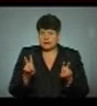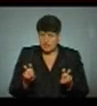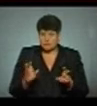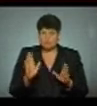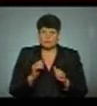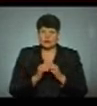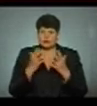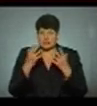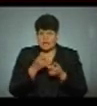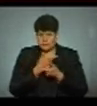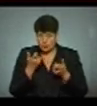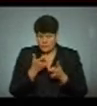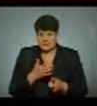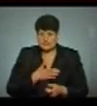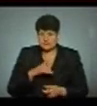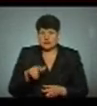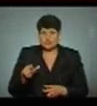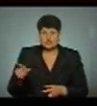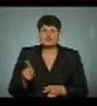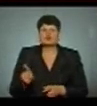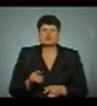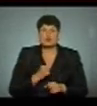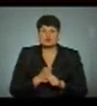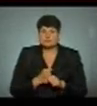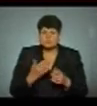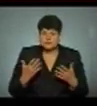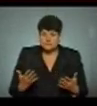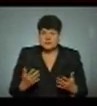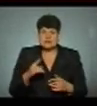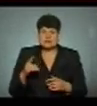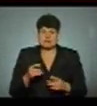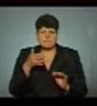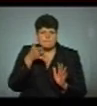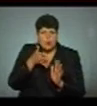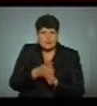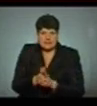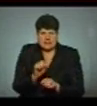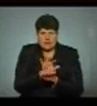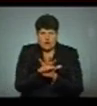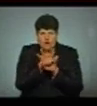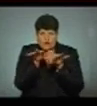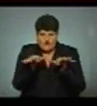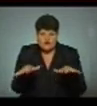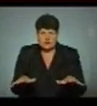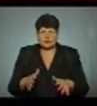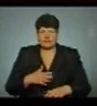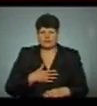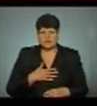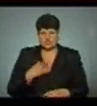будемо щодня інформувати, власне, наших глядачів про те, що відбувається з проникненням коронавірусу, зокрема,